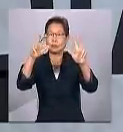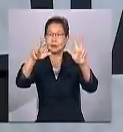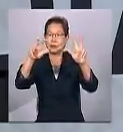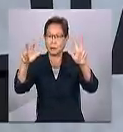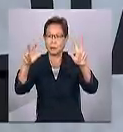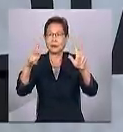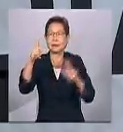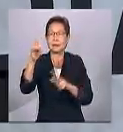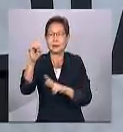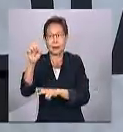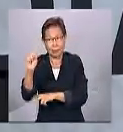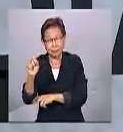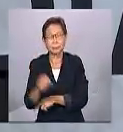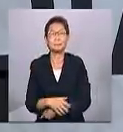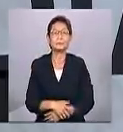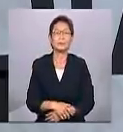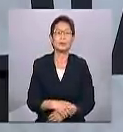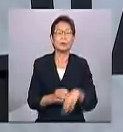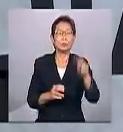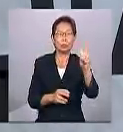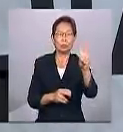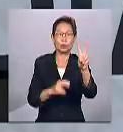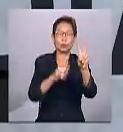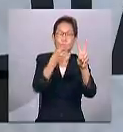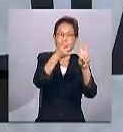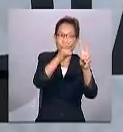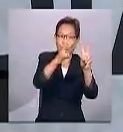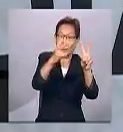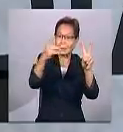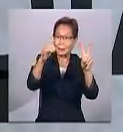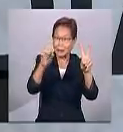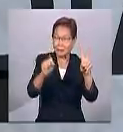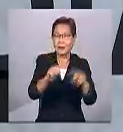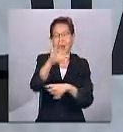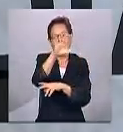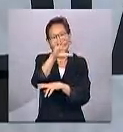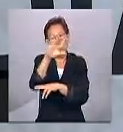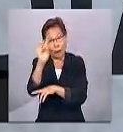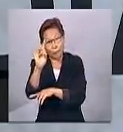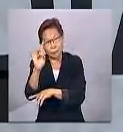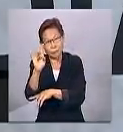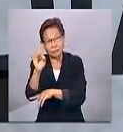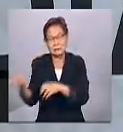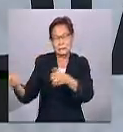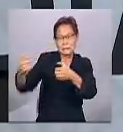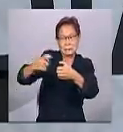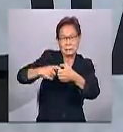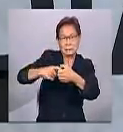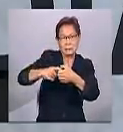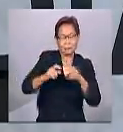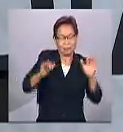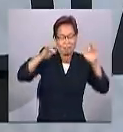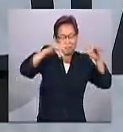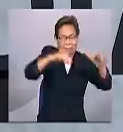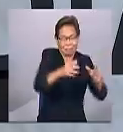3,333 kes. Daripada 217 kes ini, 58 adalah berkaitan dengan perhimpunan